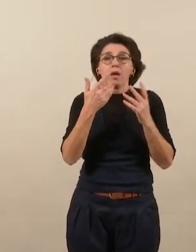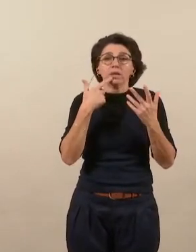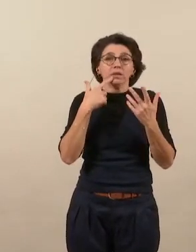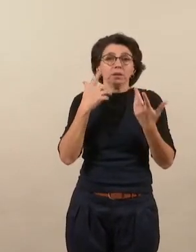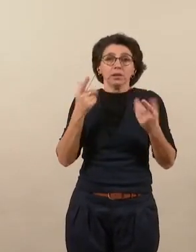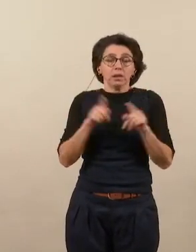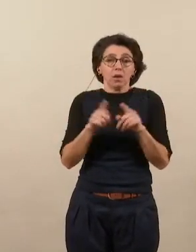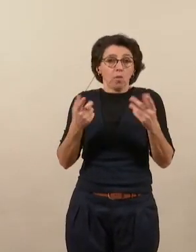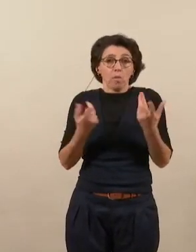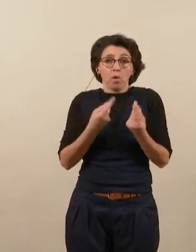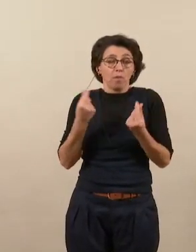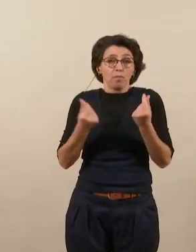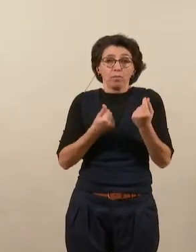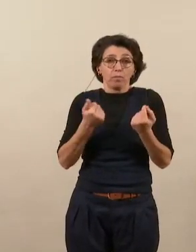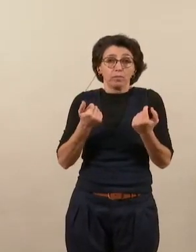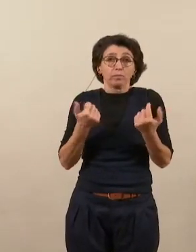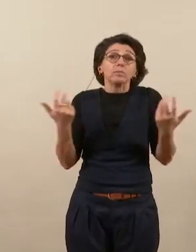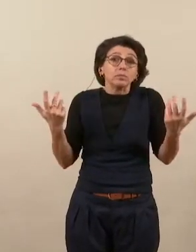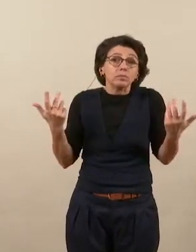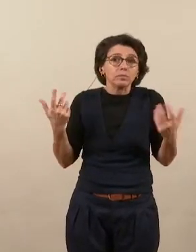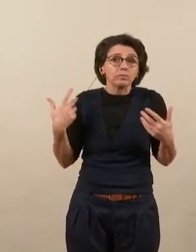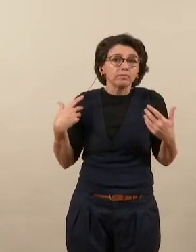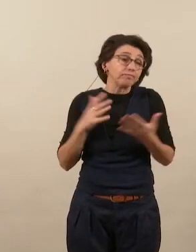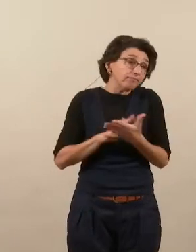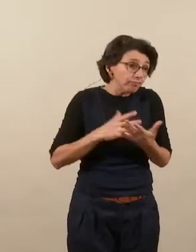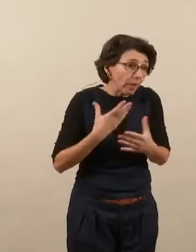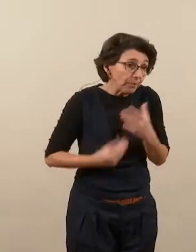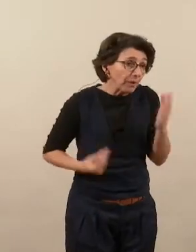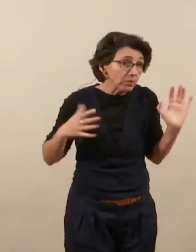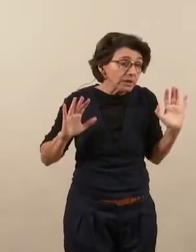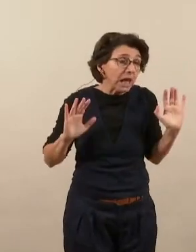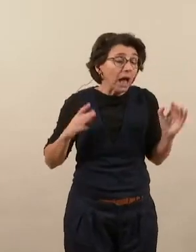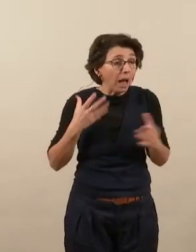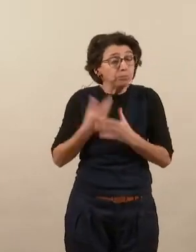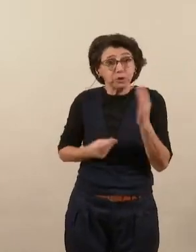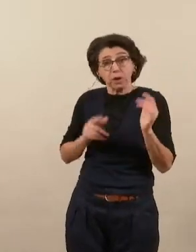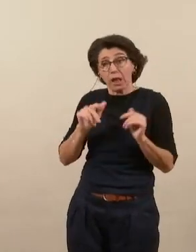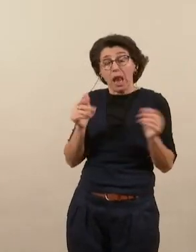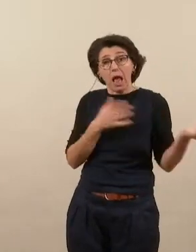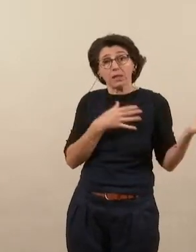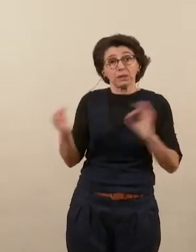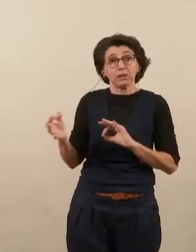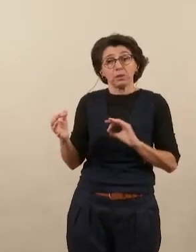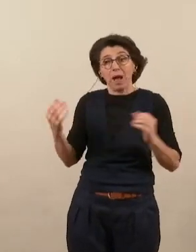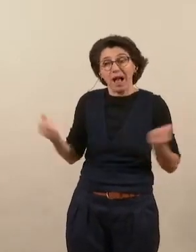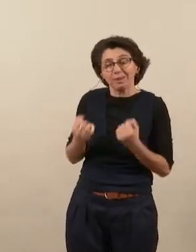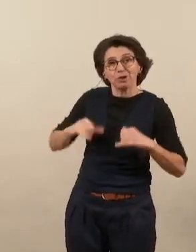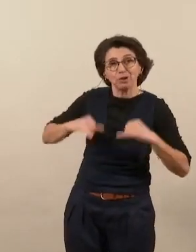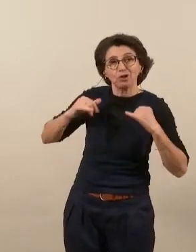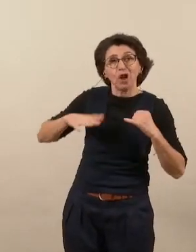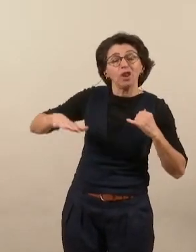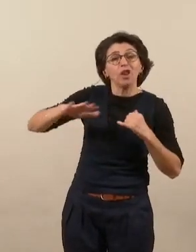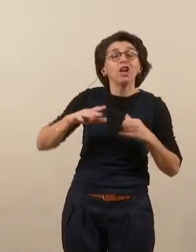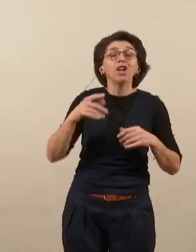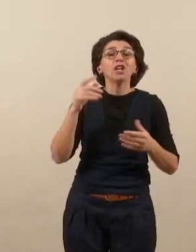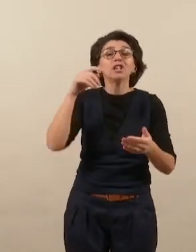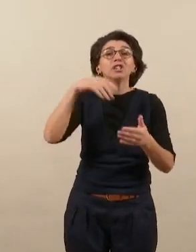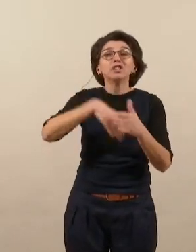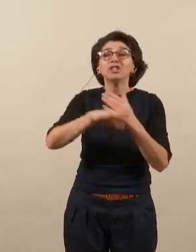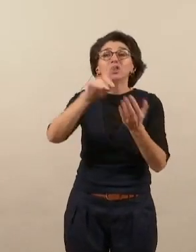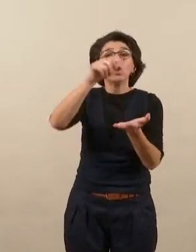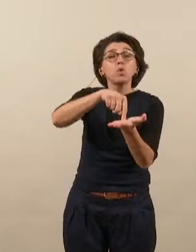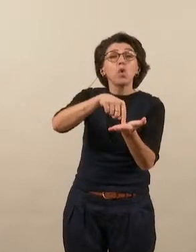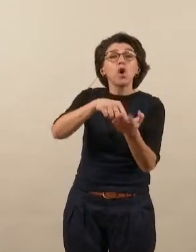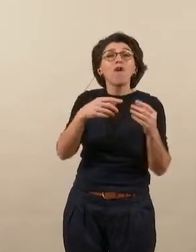une absence. Enfin, une absence, elle y est déjà, l'absence. Mais ça veut dire que l'absence d'animation jeunesse sur la Villeneuve